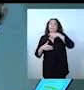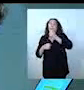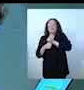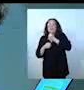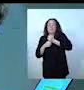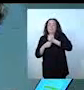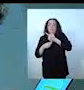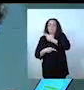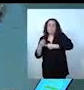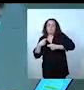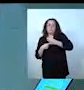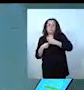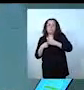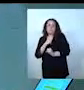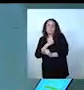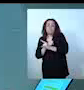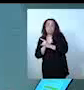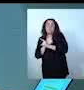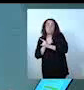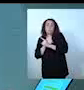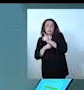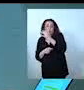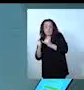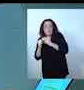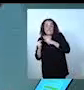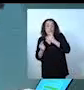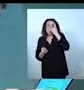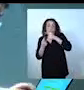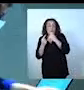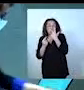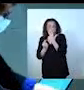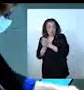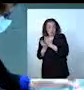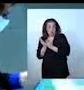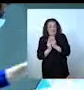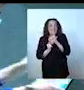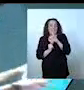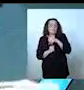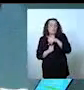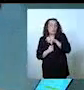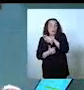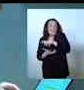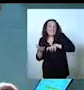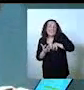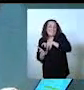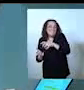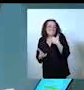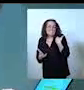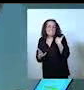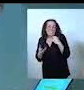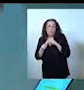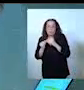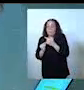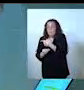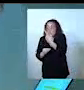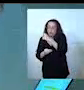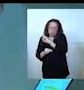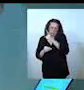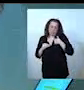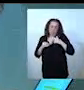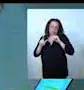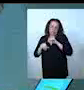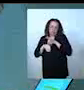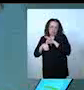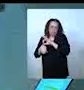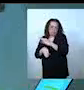innovante, il y a trois grands objectifs qui sont poursuivis. C'est d'accompagner les TPE dans la crise avec la cellule TPE, on reviendra là-dessus tout à l'heure. Un deuxième